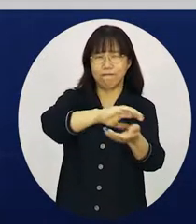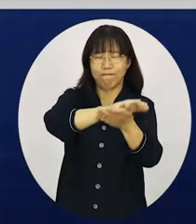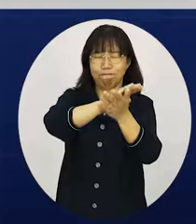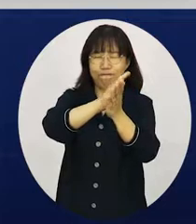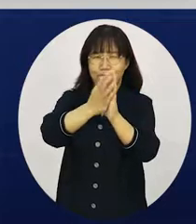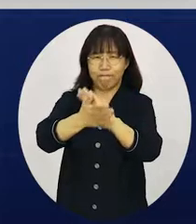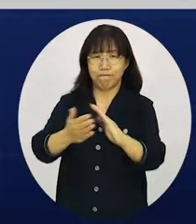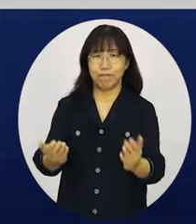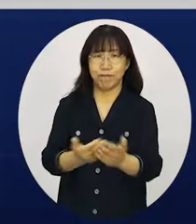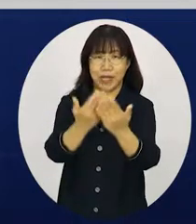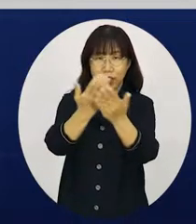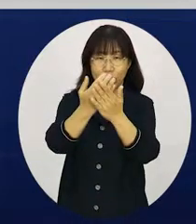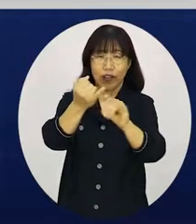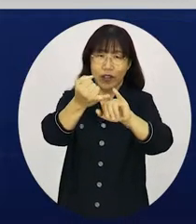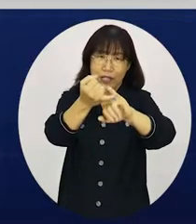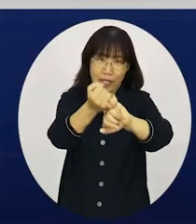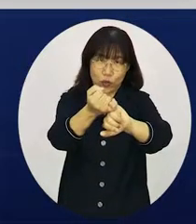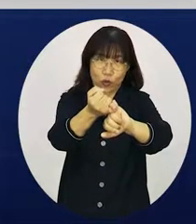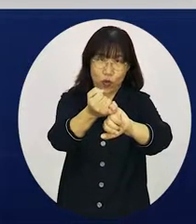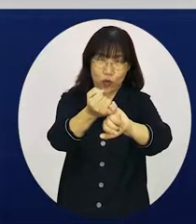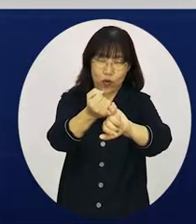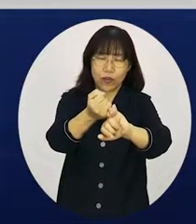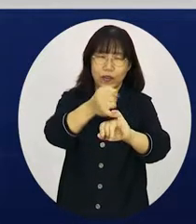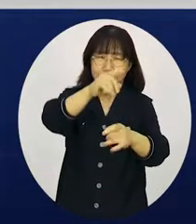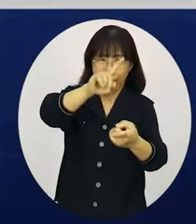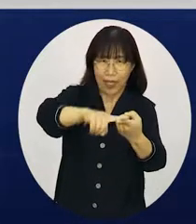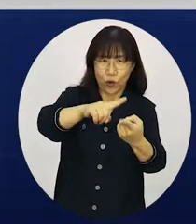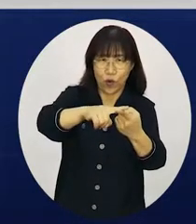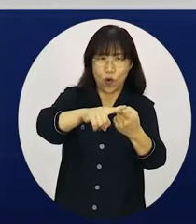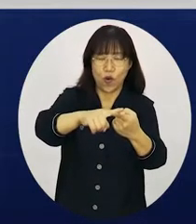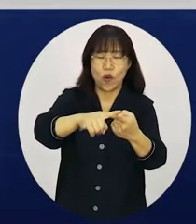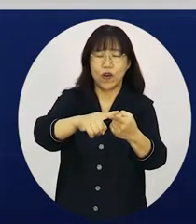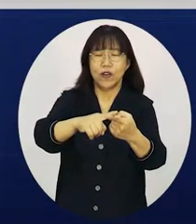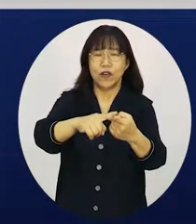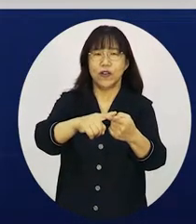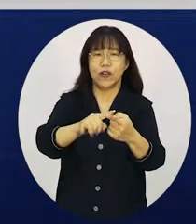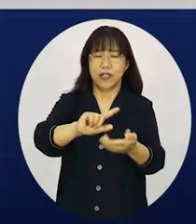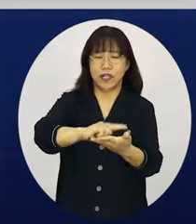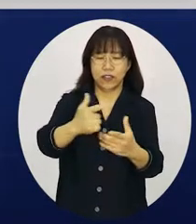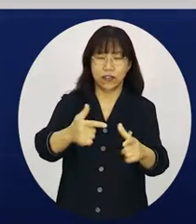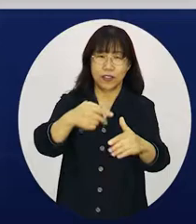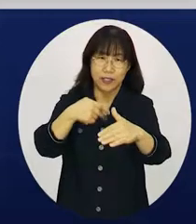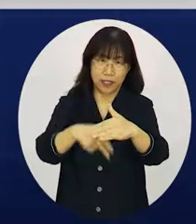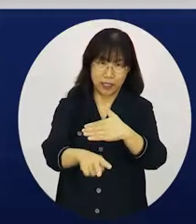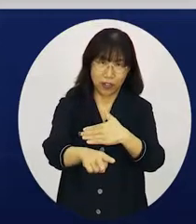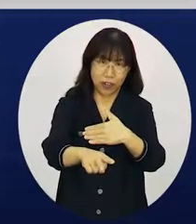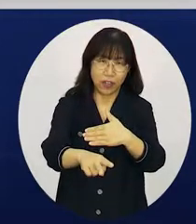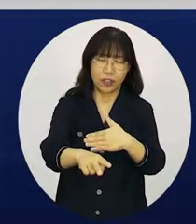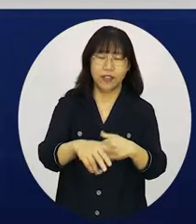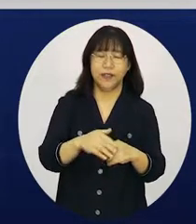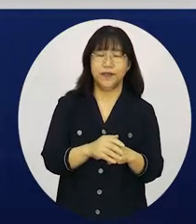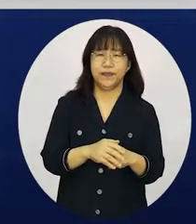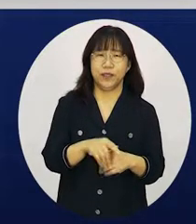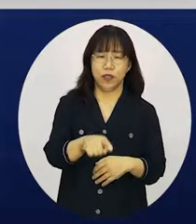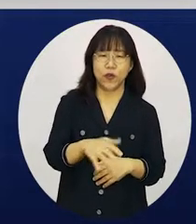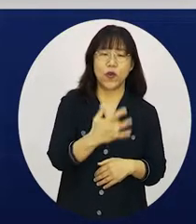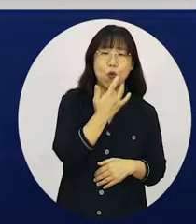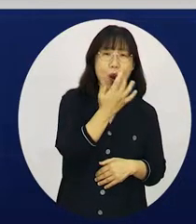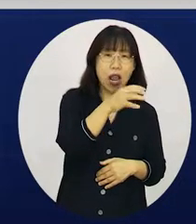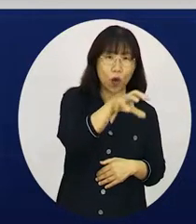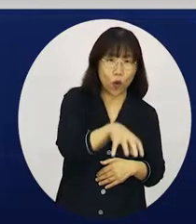행보로 지난 20일 강서구청 지하 2층 강당에서 재개발, 재건축에 대한 구민들의 염원에 답하기